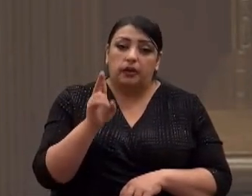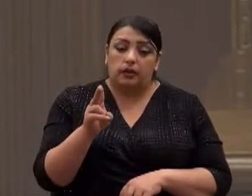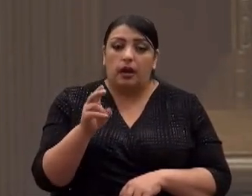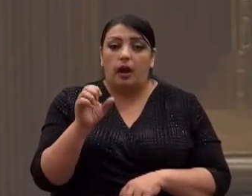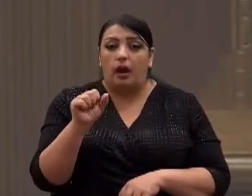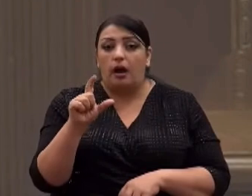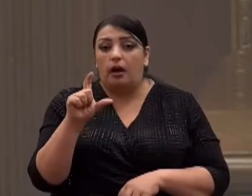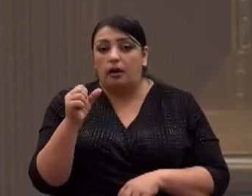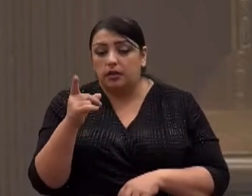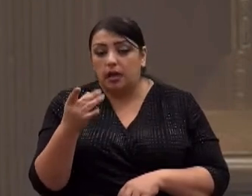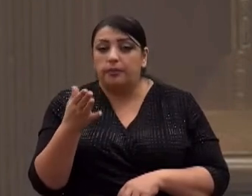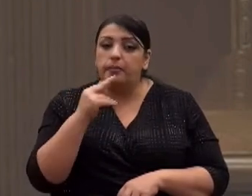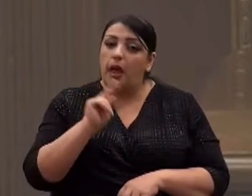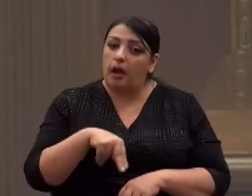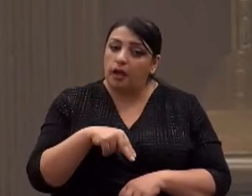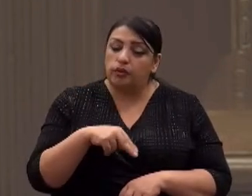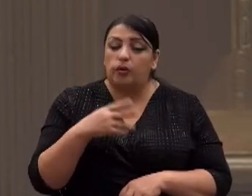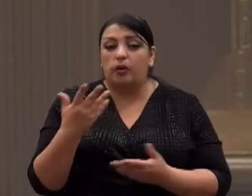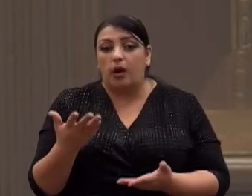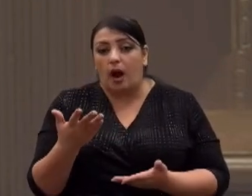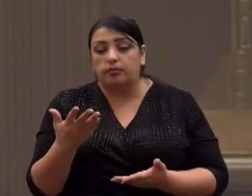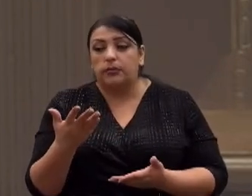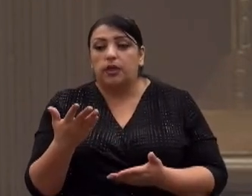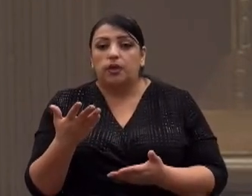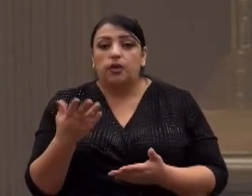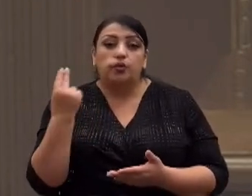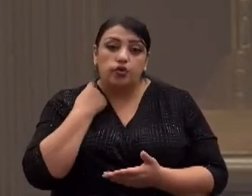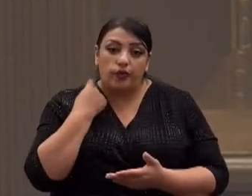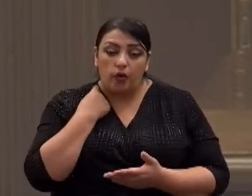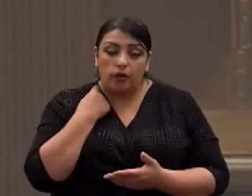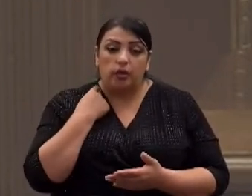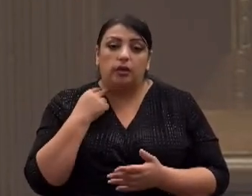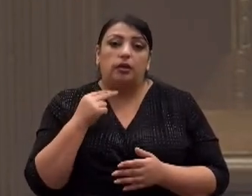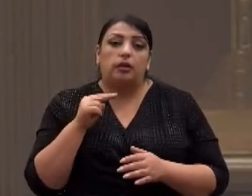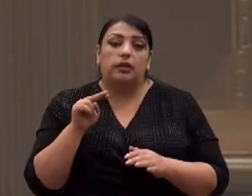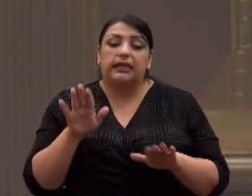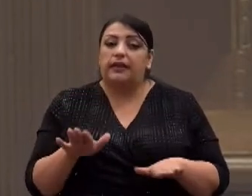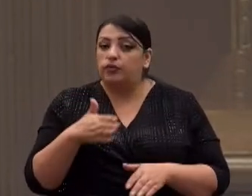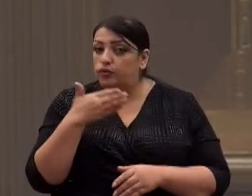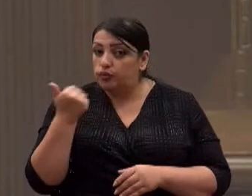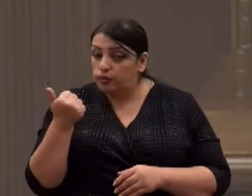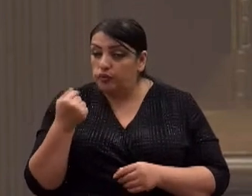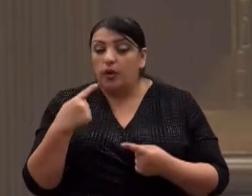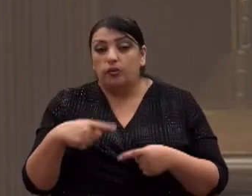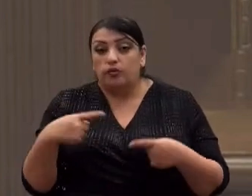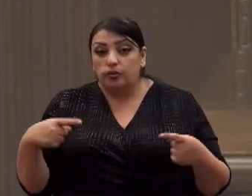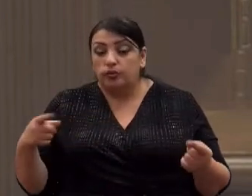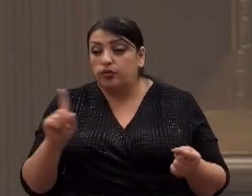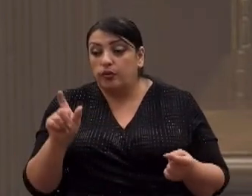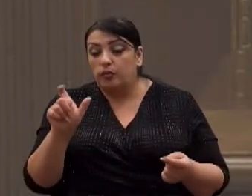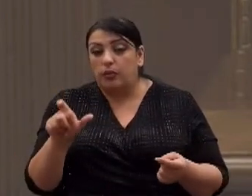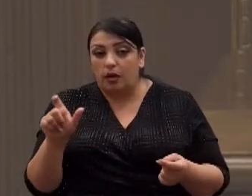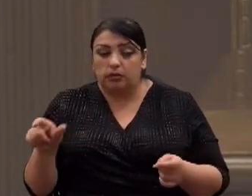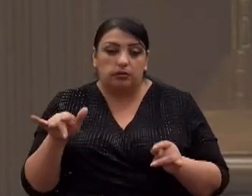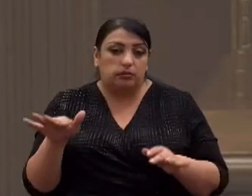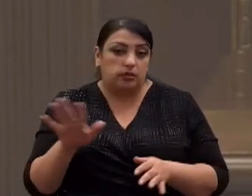մեղադրյալի կամ տուժողի կարգավիճակ չունի։ Մյուս դատավարության մասնակիցների հաշվառում մենք չենք տանում,